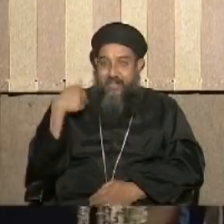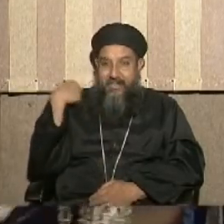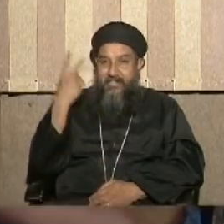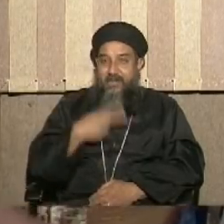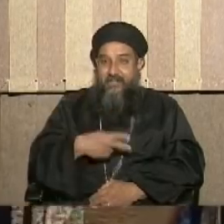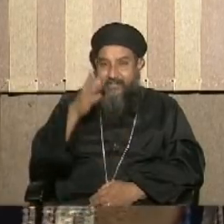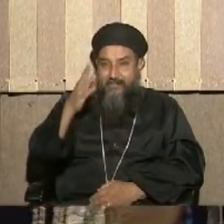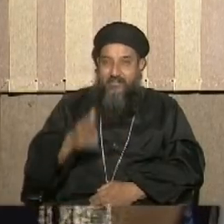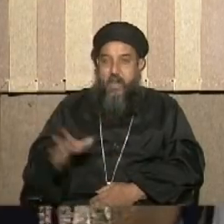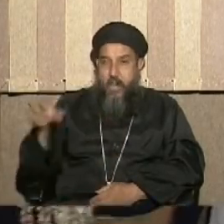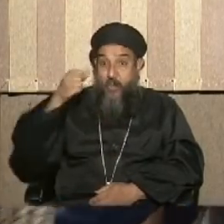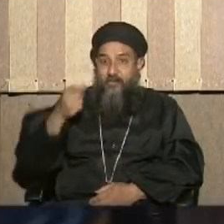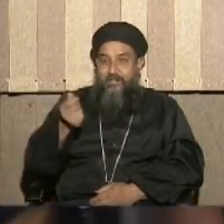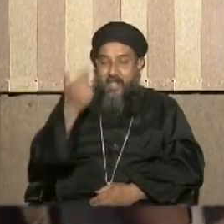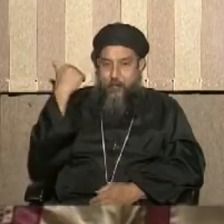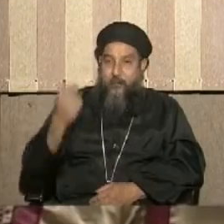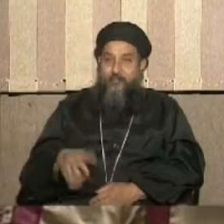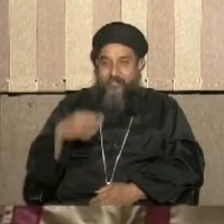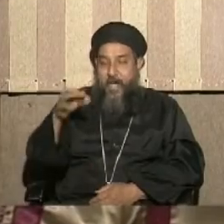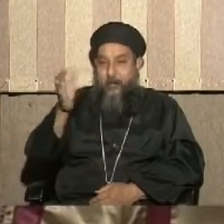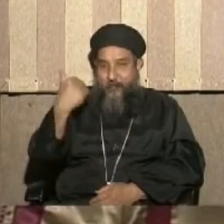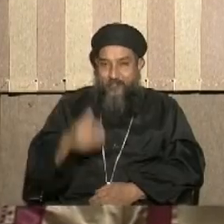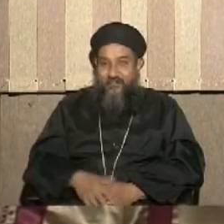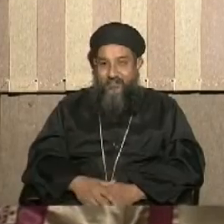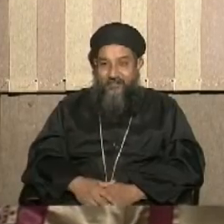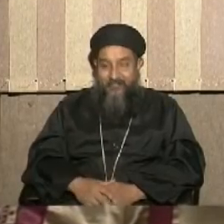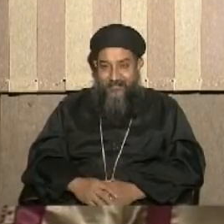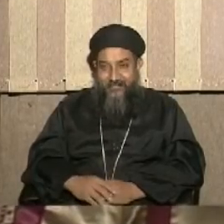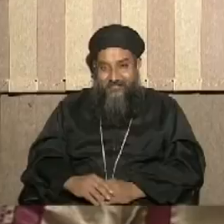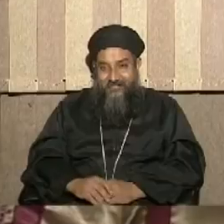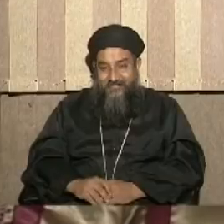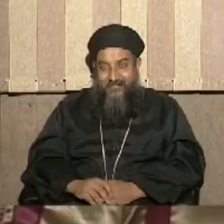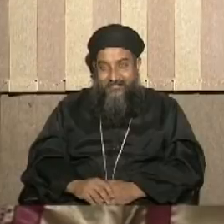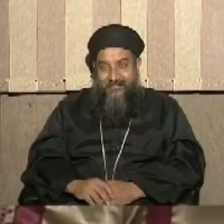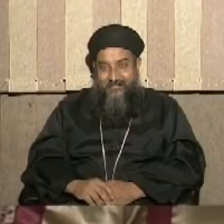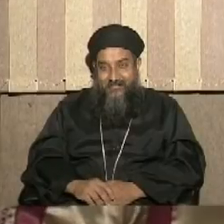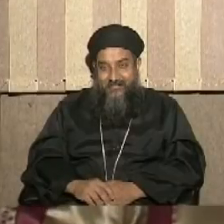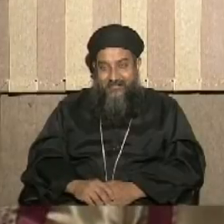قديسين كبار. يلا ناخد الدهب. يلا